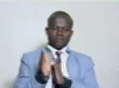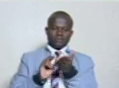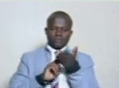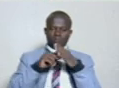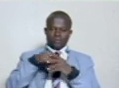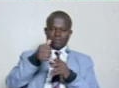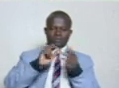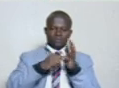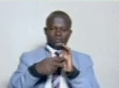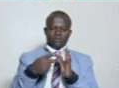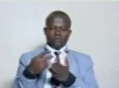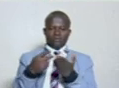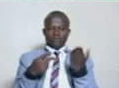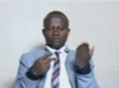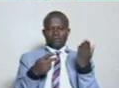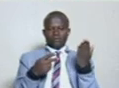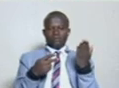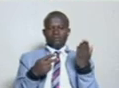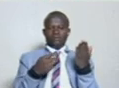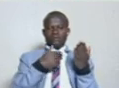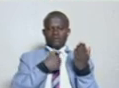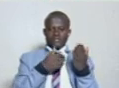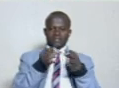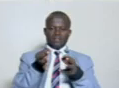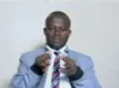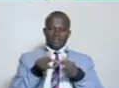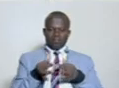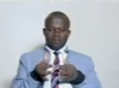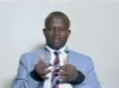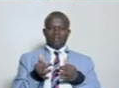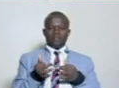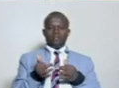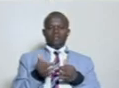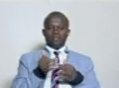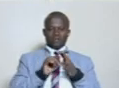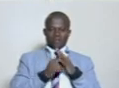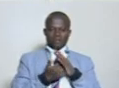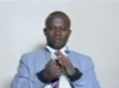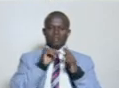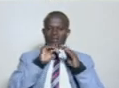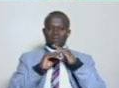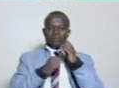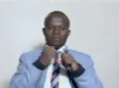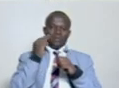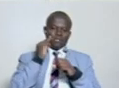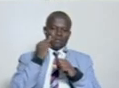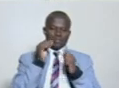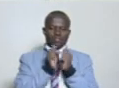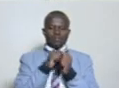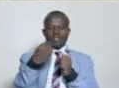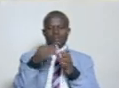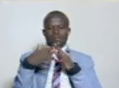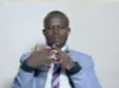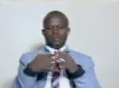muri uriya mushinga ifite imari y'ifatizo bizahera bitari munsi ya miliyoni 10 z'amadolari ya